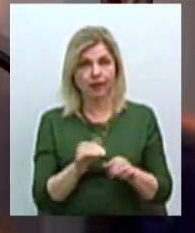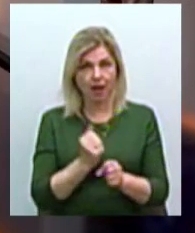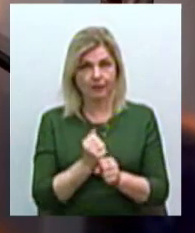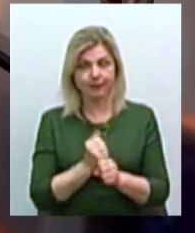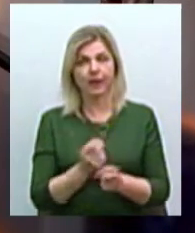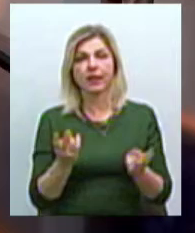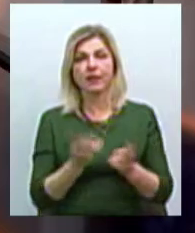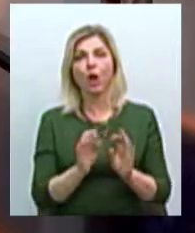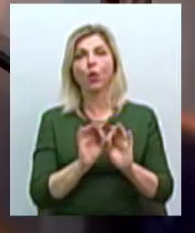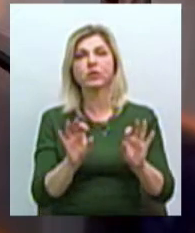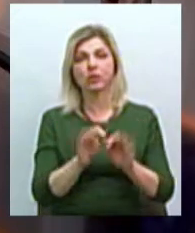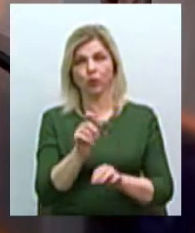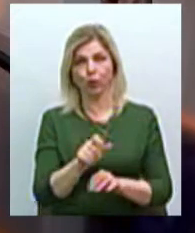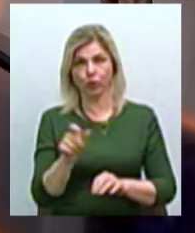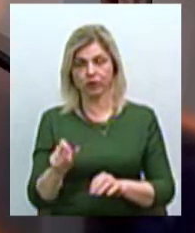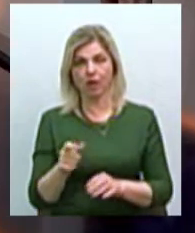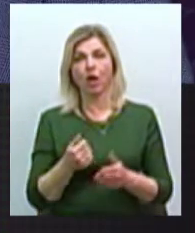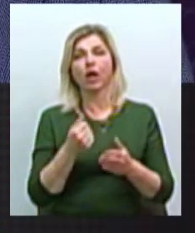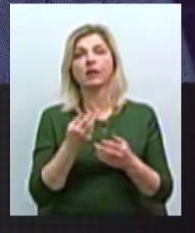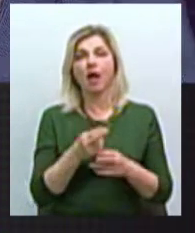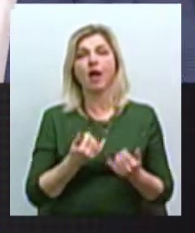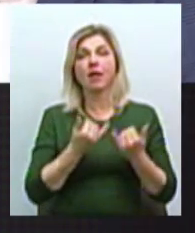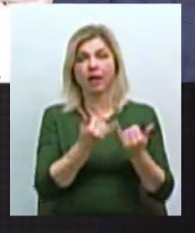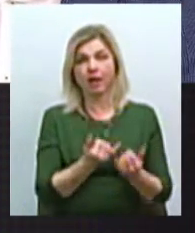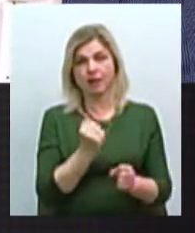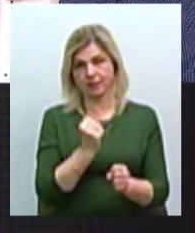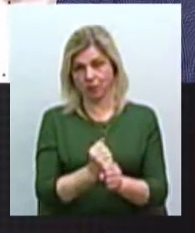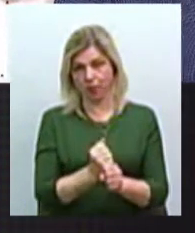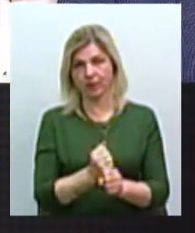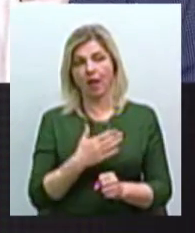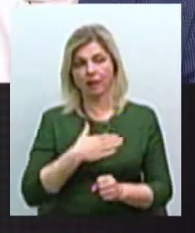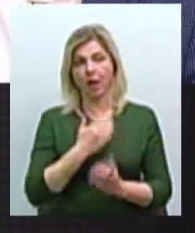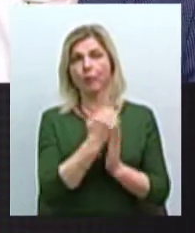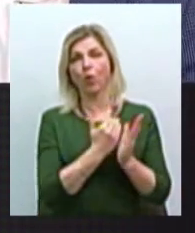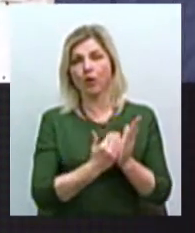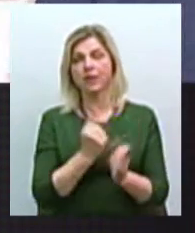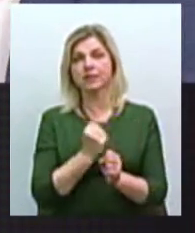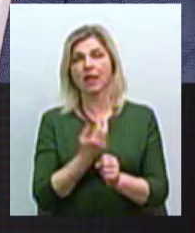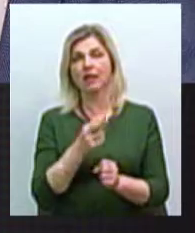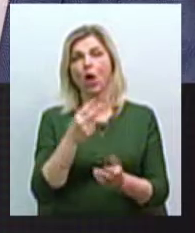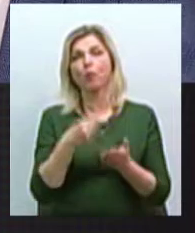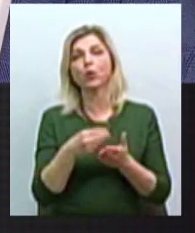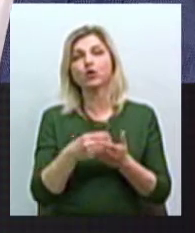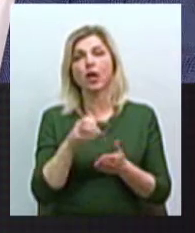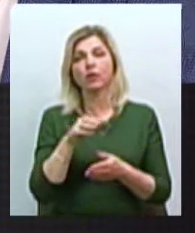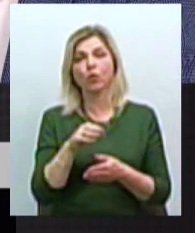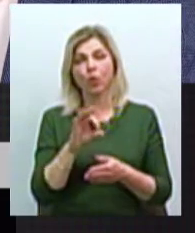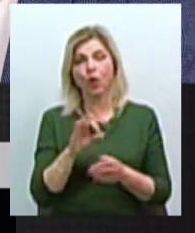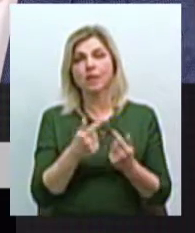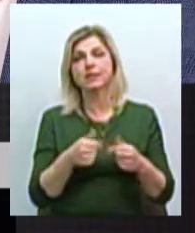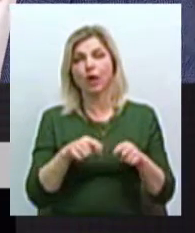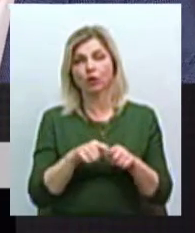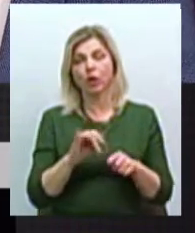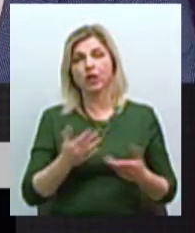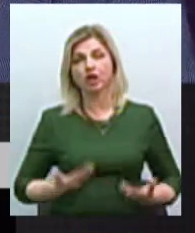потрібно роз'яснити людям, для яких ця програма створена. Ось наша програма була створена для бюджетного сектору і для помешкань, тобто